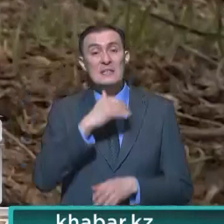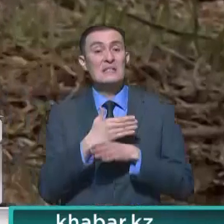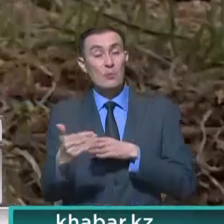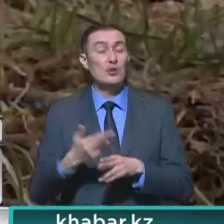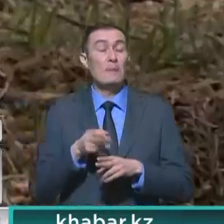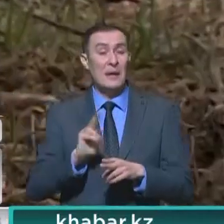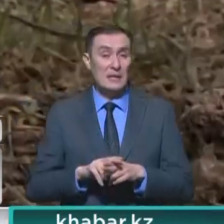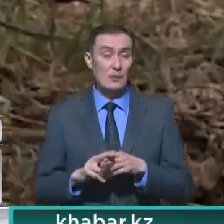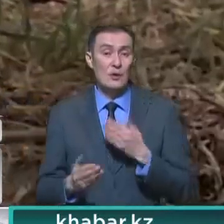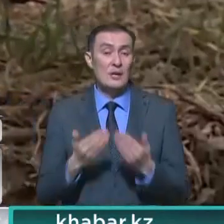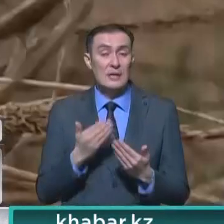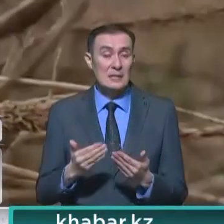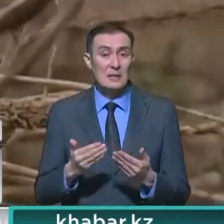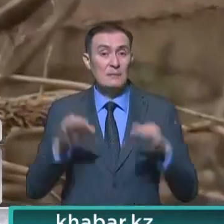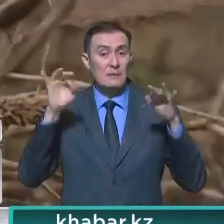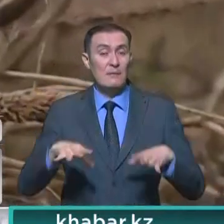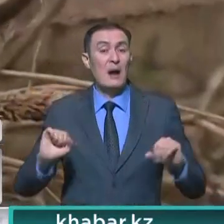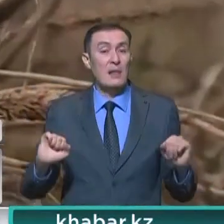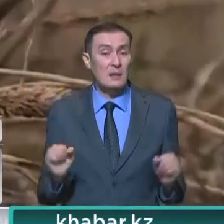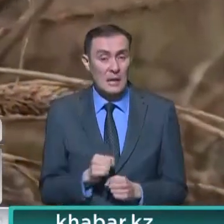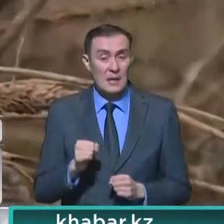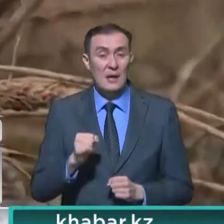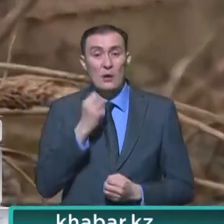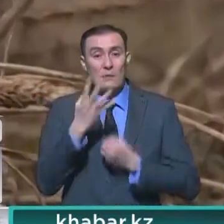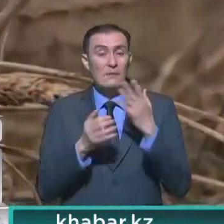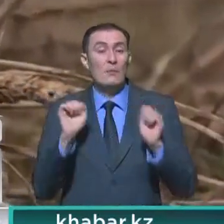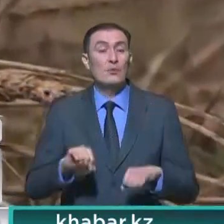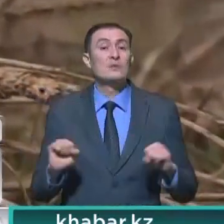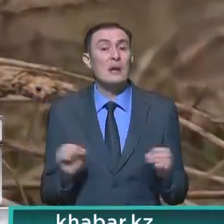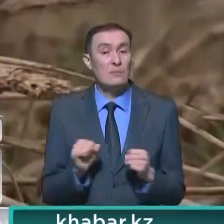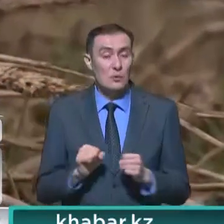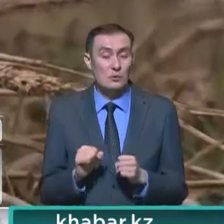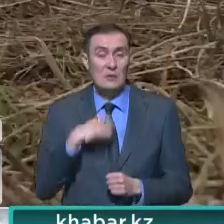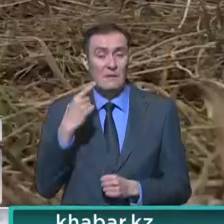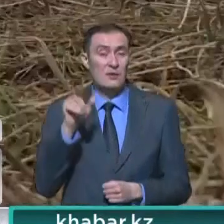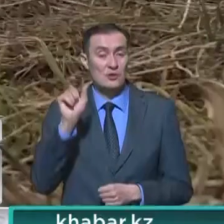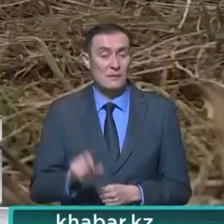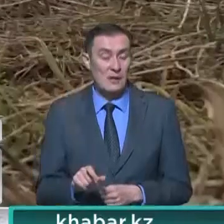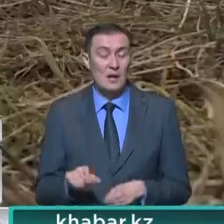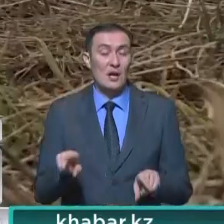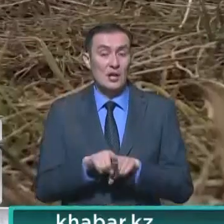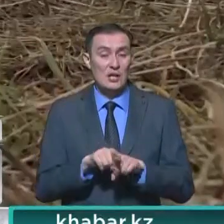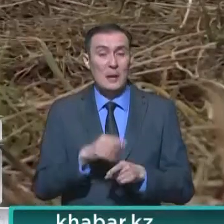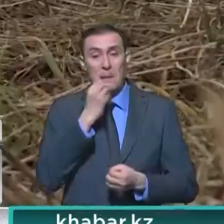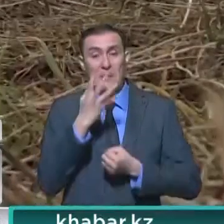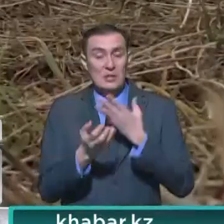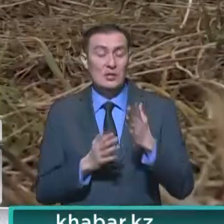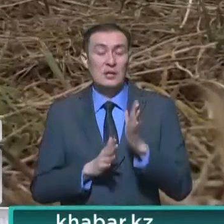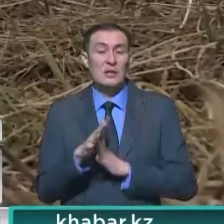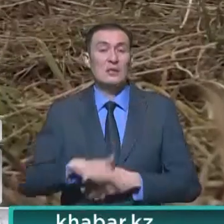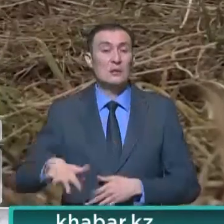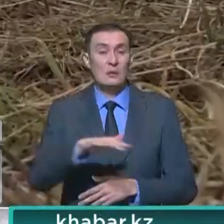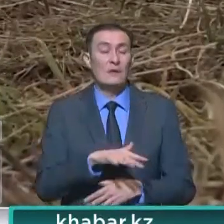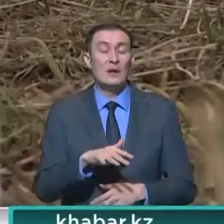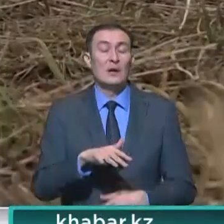Поэтому в случае непредвиденного похолодания растения, увы, могут замерзнуть, рассказывает активист. Добавлю также, что подснежники растут и на территории